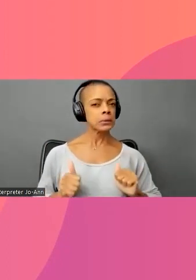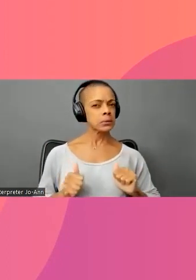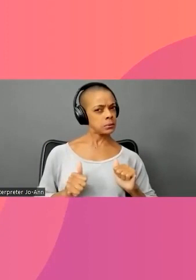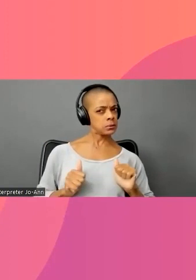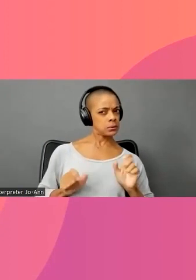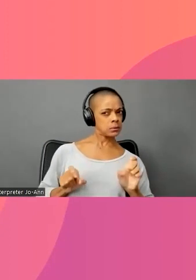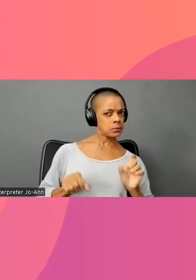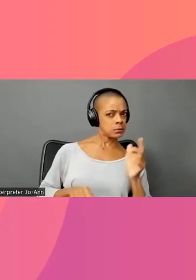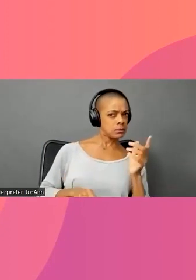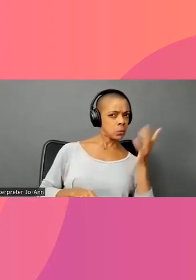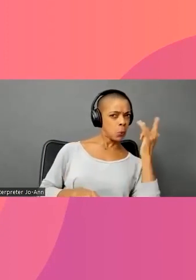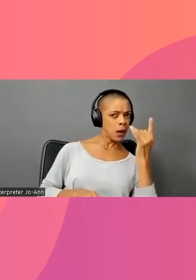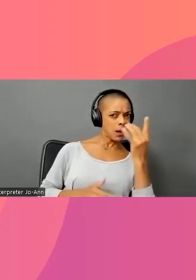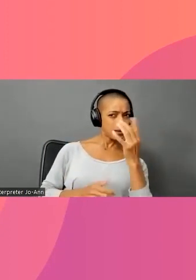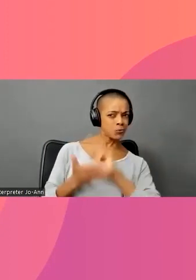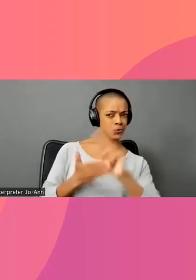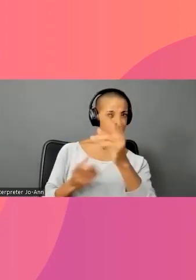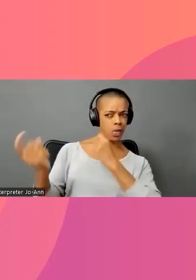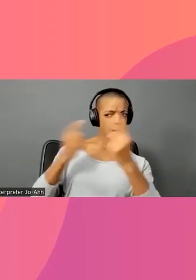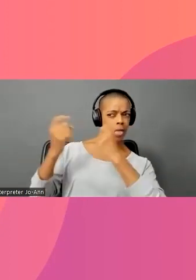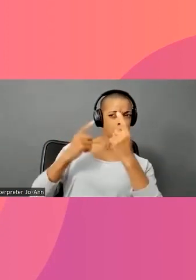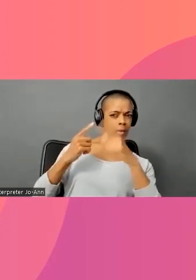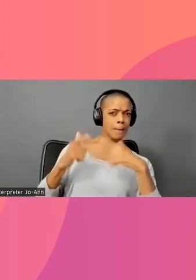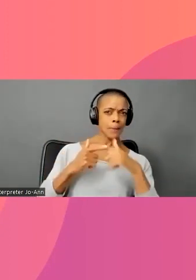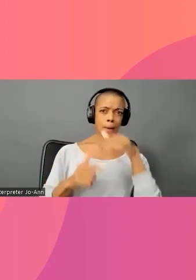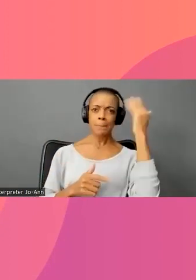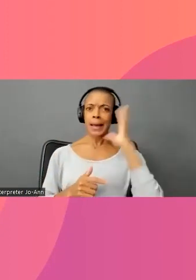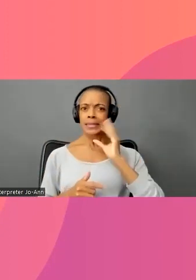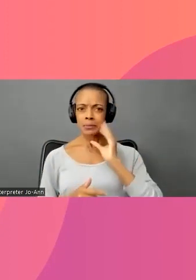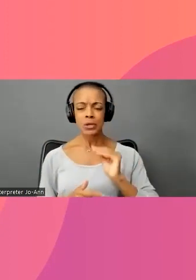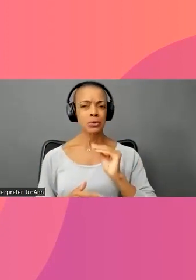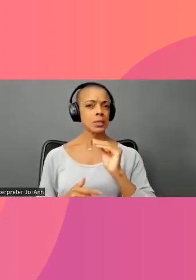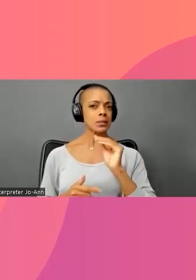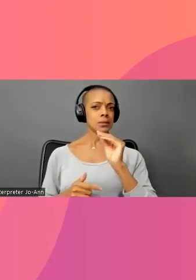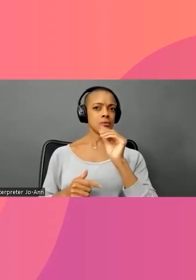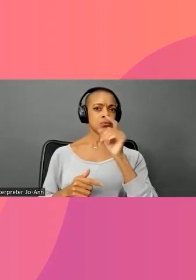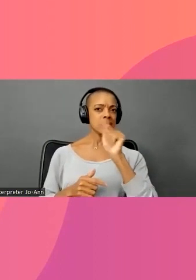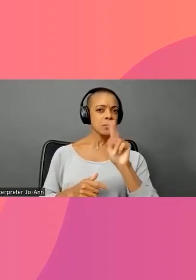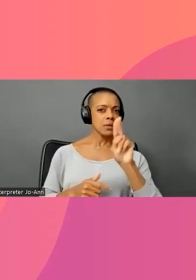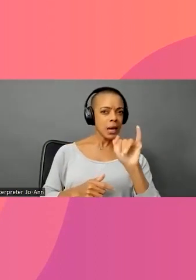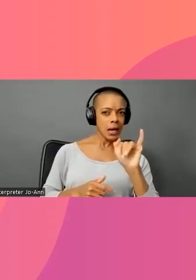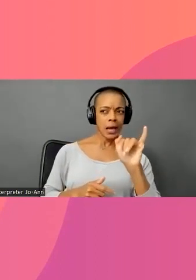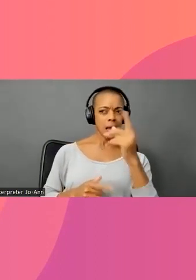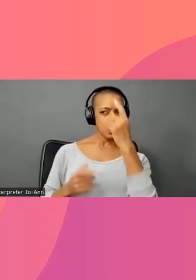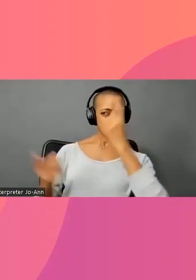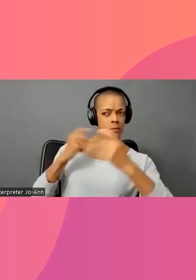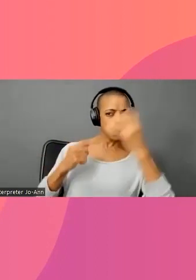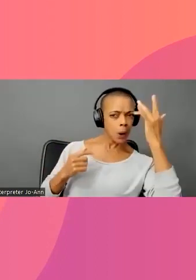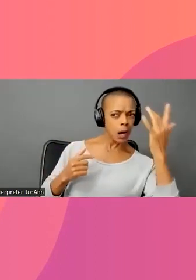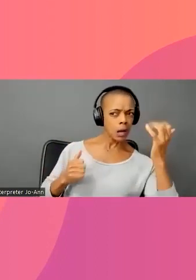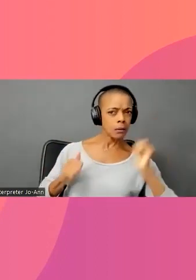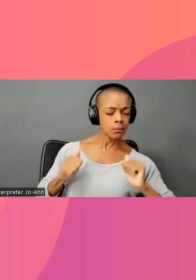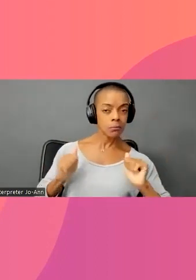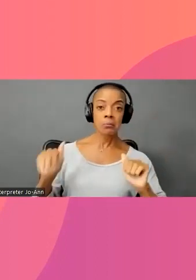soins, étaient hésitantes parce qu'elles se posaient la question pourquoi quelqu'un à l'université pose des questions sur l'expérience des Noirs